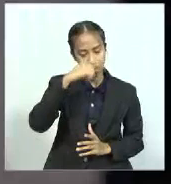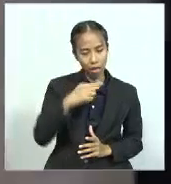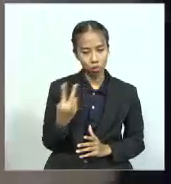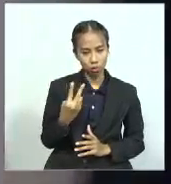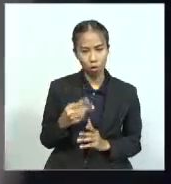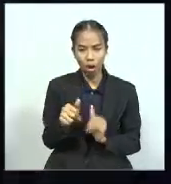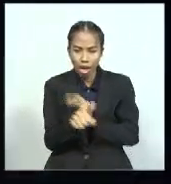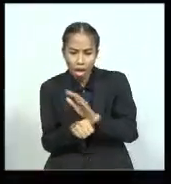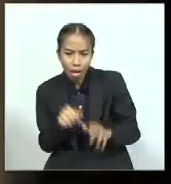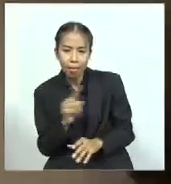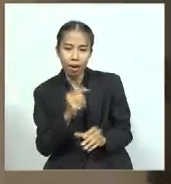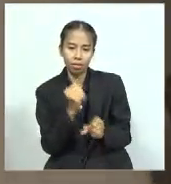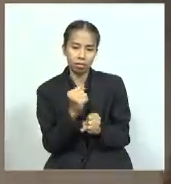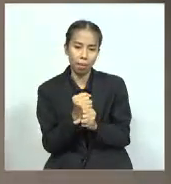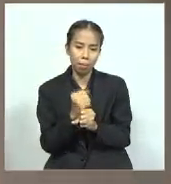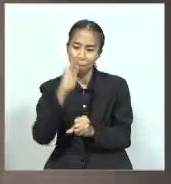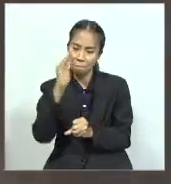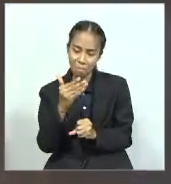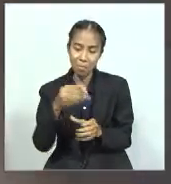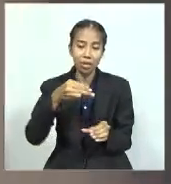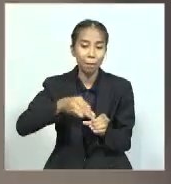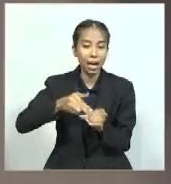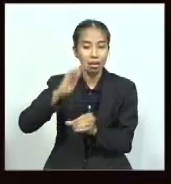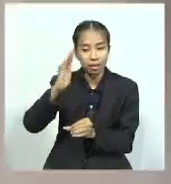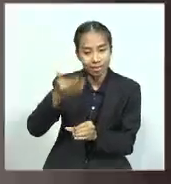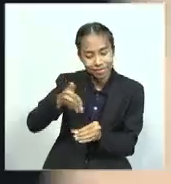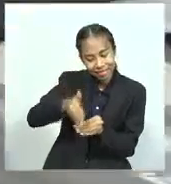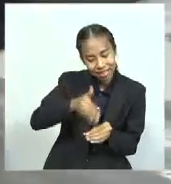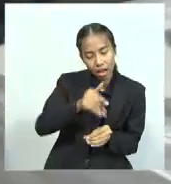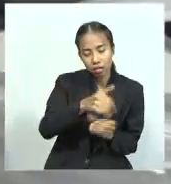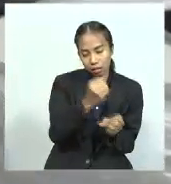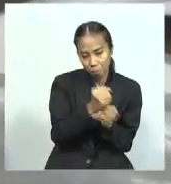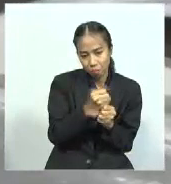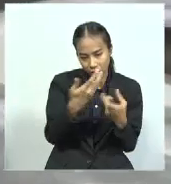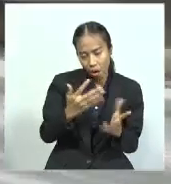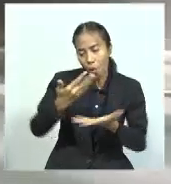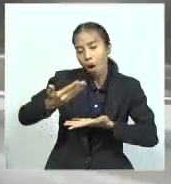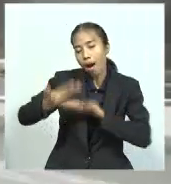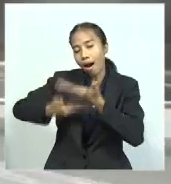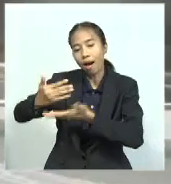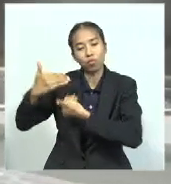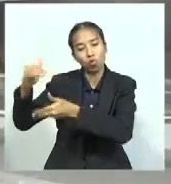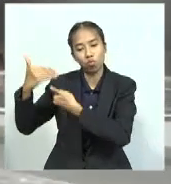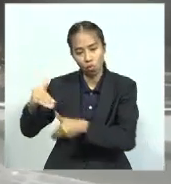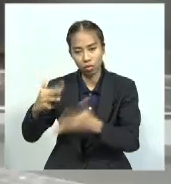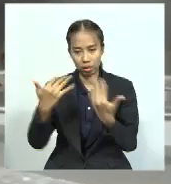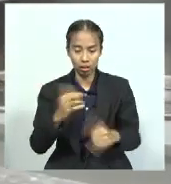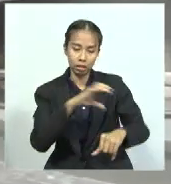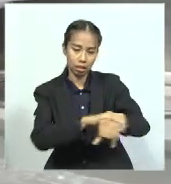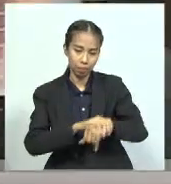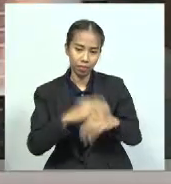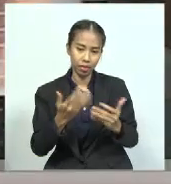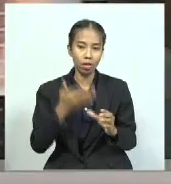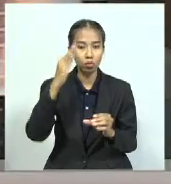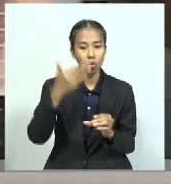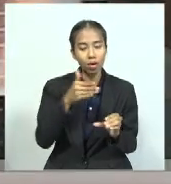น้ำมันกัญชาส่งออกนอกประเทศจากการเข้าไปตรวจค้นโกดังนี้นะคะอายัดของกลางเป็นน้ำมันกัญชาน้ำหนักรวม